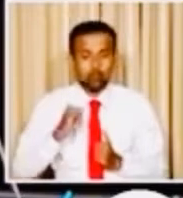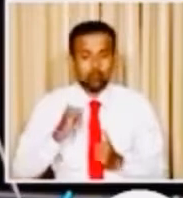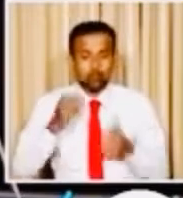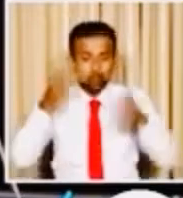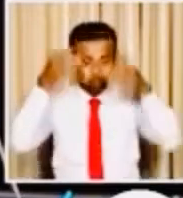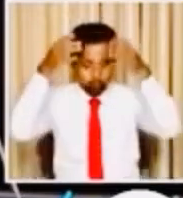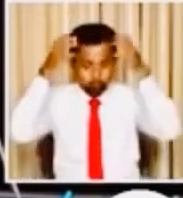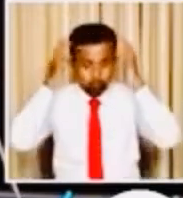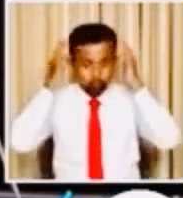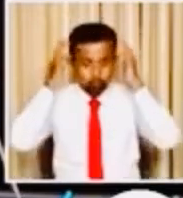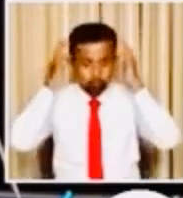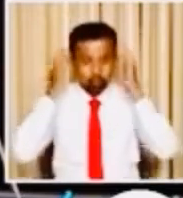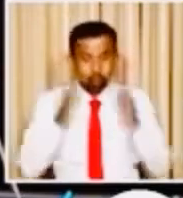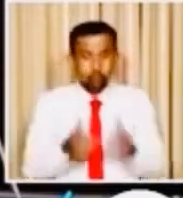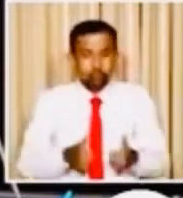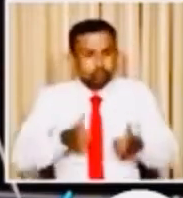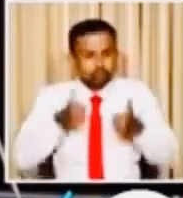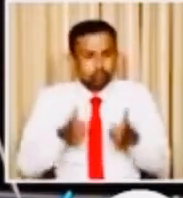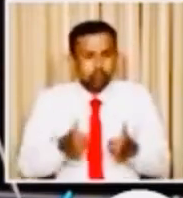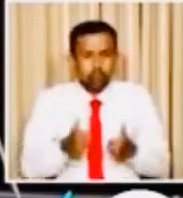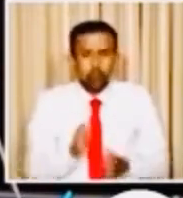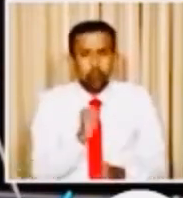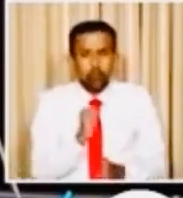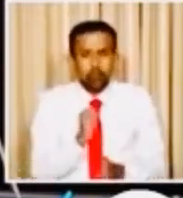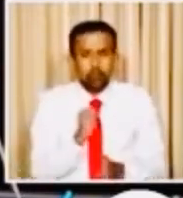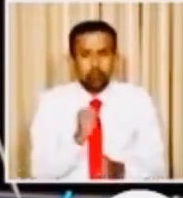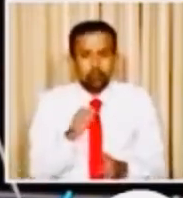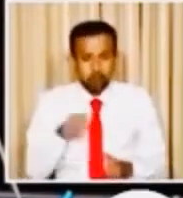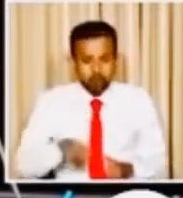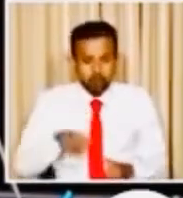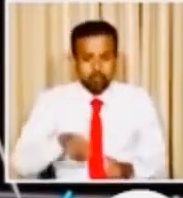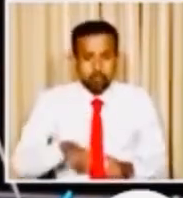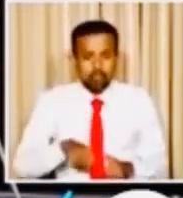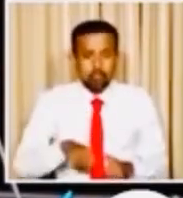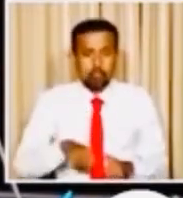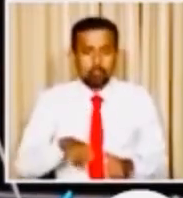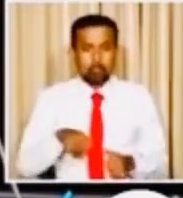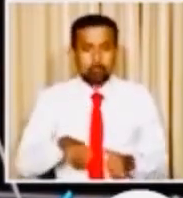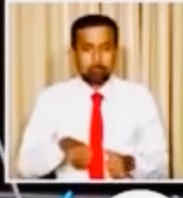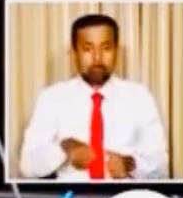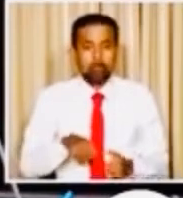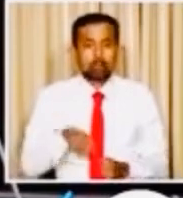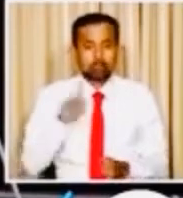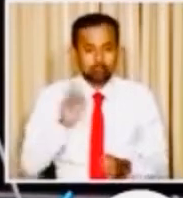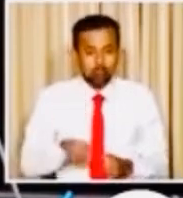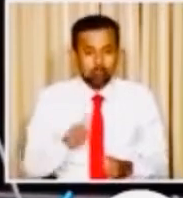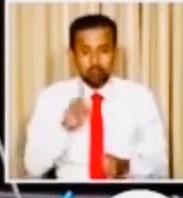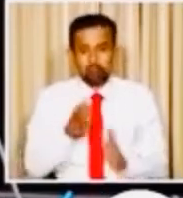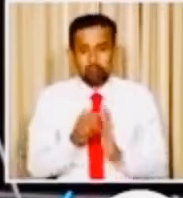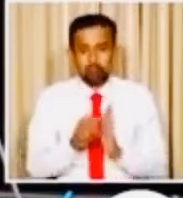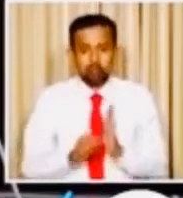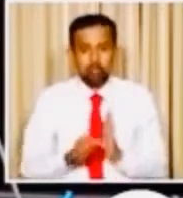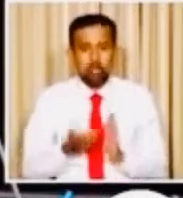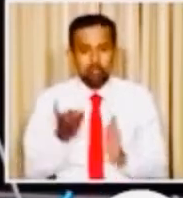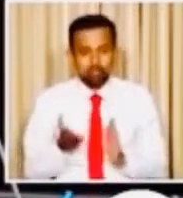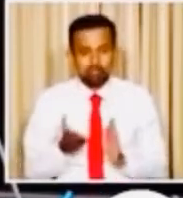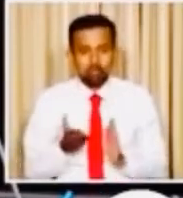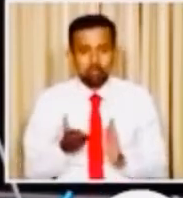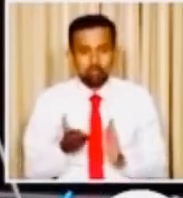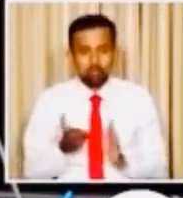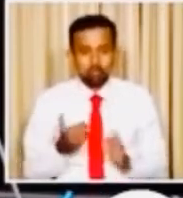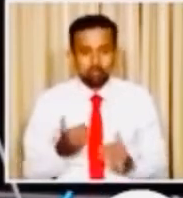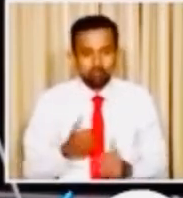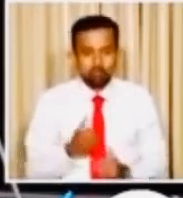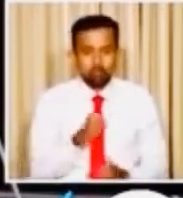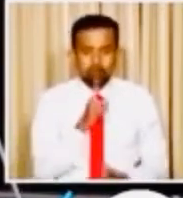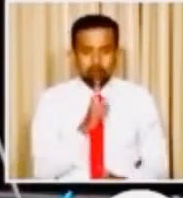හිස්වැසු වල ප්‍රමිතිය කෙසේ විය යුතුද කියන එක තමයි අද මේ අපි අනුමත කරන එක රෙගුලාසියක සඳහන් වෙන්නේ කියන කාරණෙත් අපි